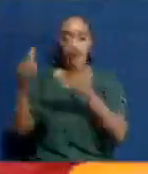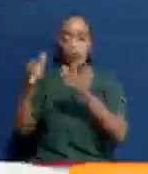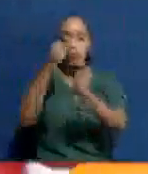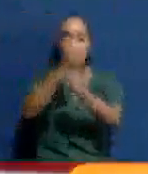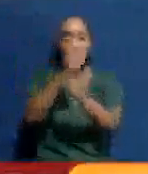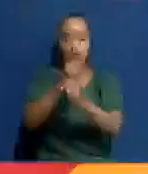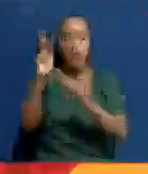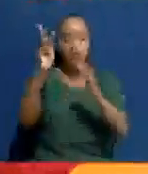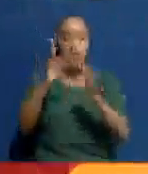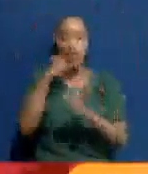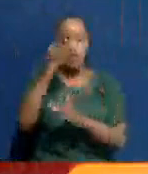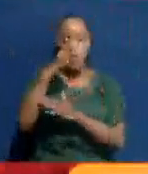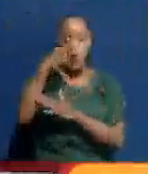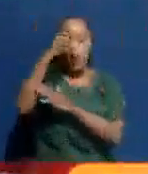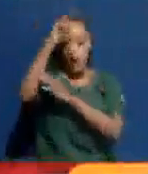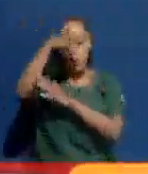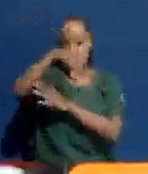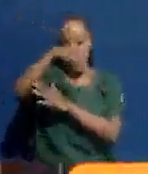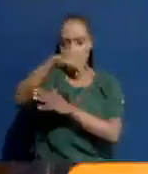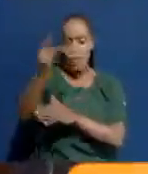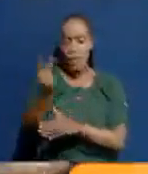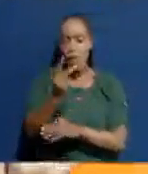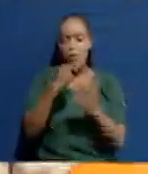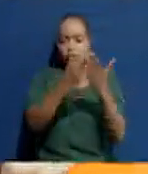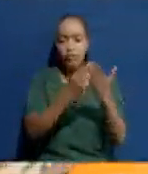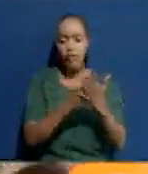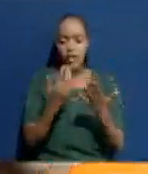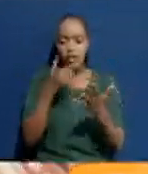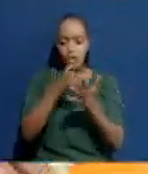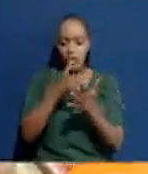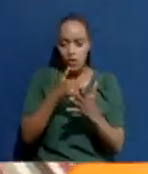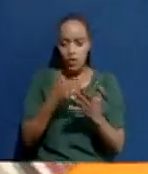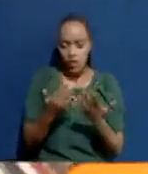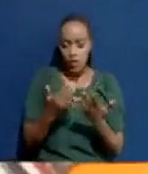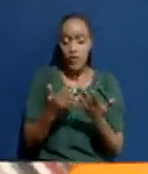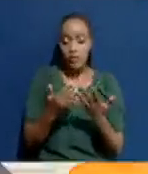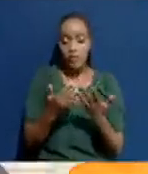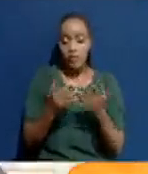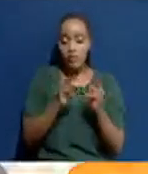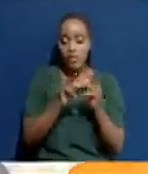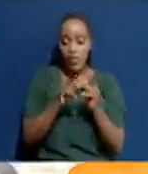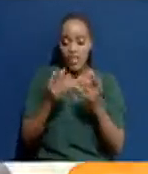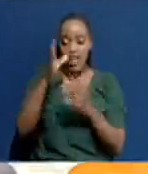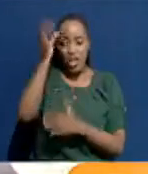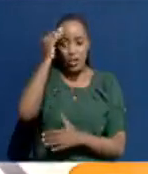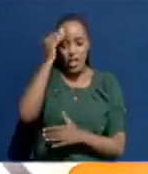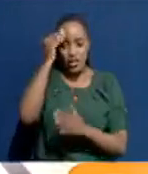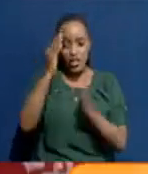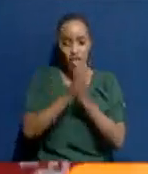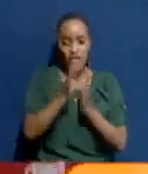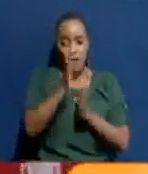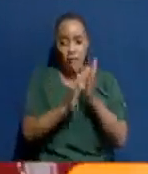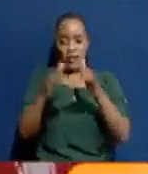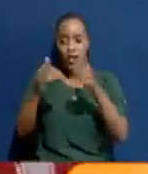ajira kwa Wakenya waliofuzu. Aidha, wale hao walizungumzia kujumuishwa kwa lugha ya Kijerumani kwenye mtaala wa elimu nchini na mikakati